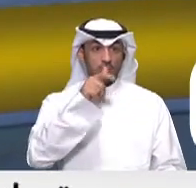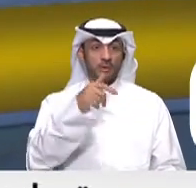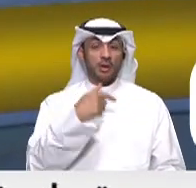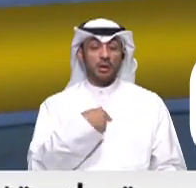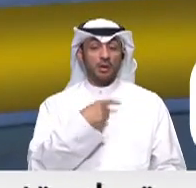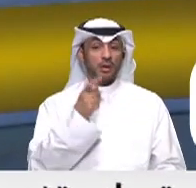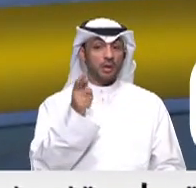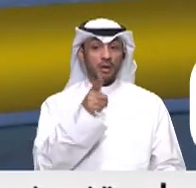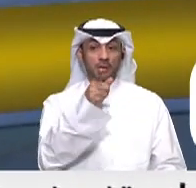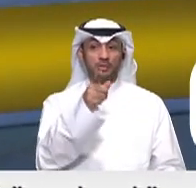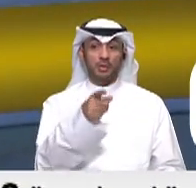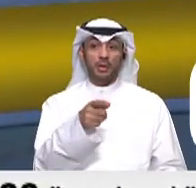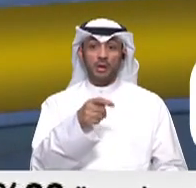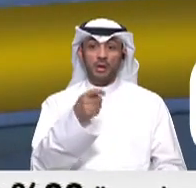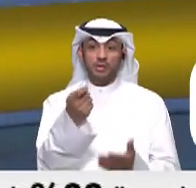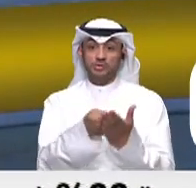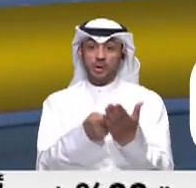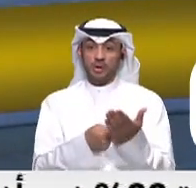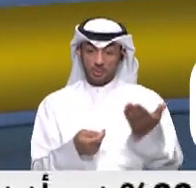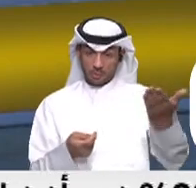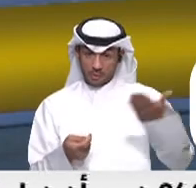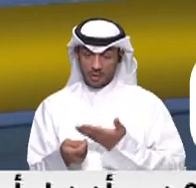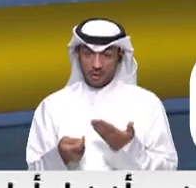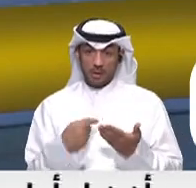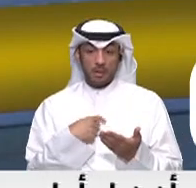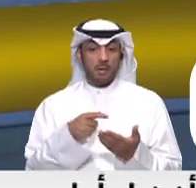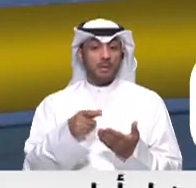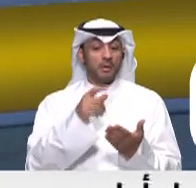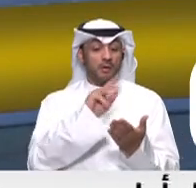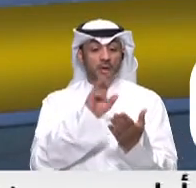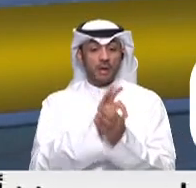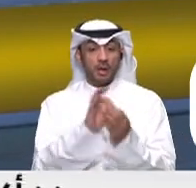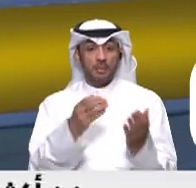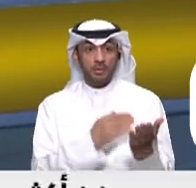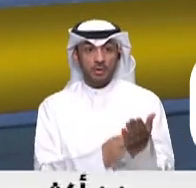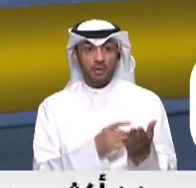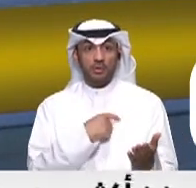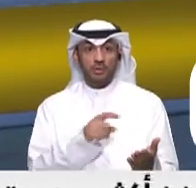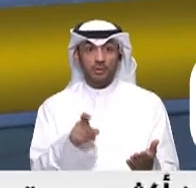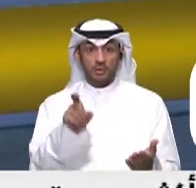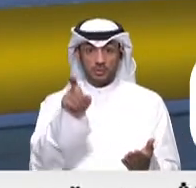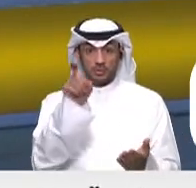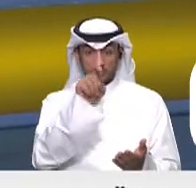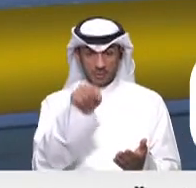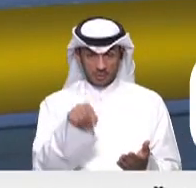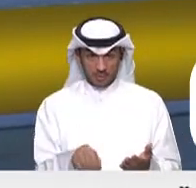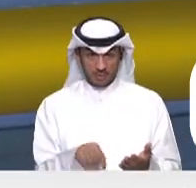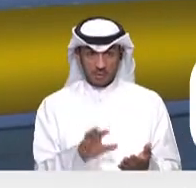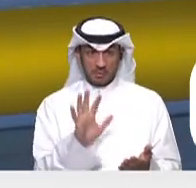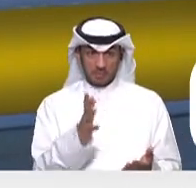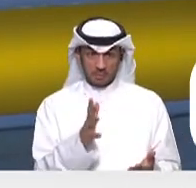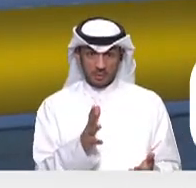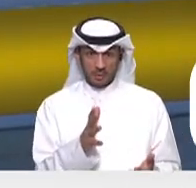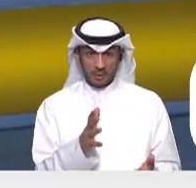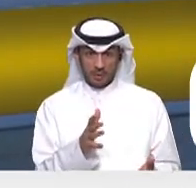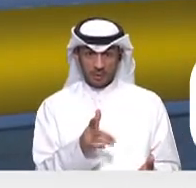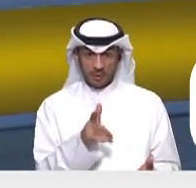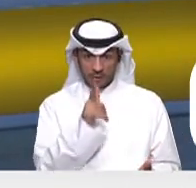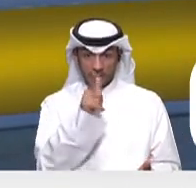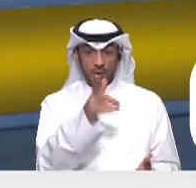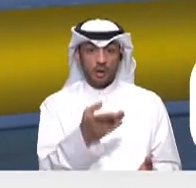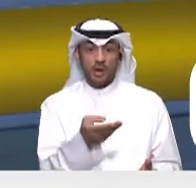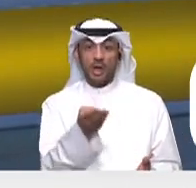الشكوى والمعلومات الفلانيه وصلتنا بس ممكن يوصلك حاليا عن طريق